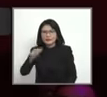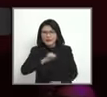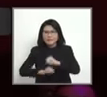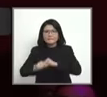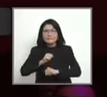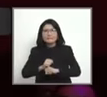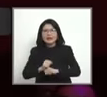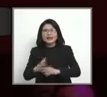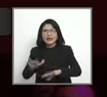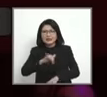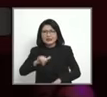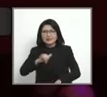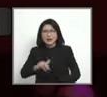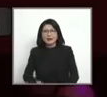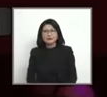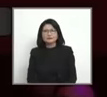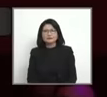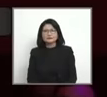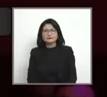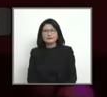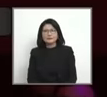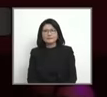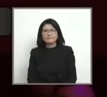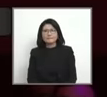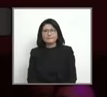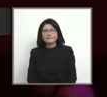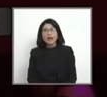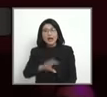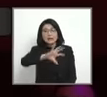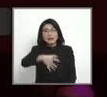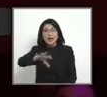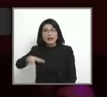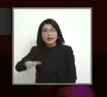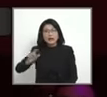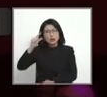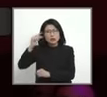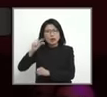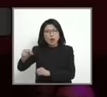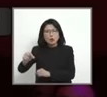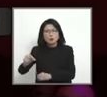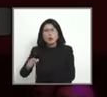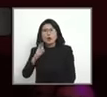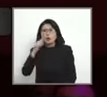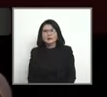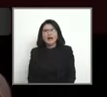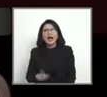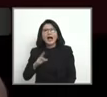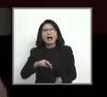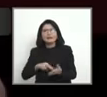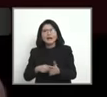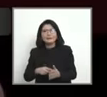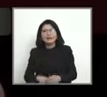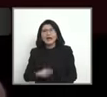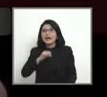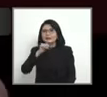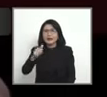berbagai wilayah di Indonesia belum lagi PKH detailnya cukup e cukup beragam mulai ibu hamil anakanak kemudian lansia